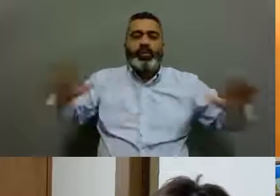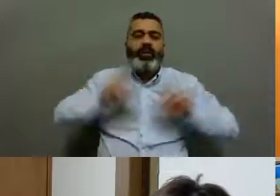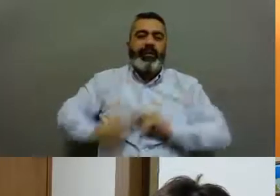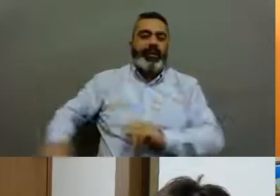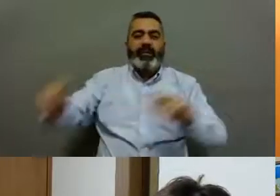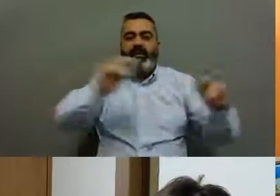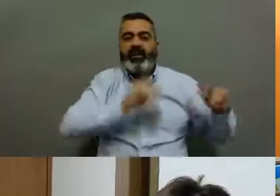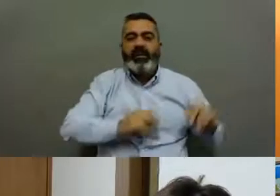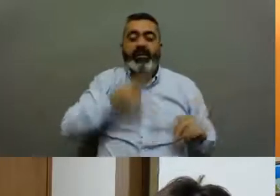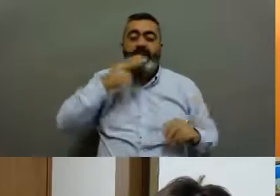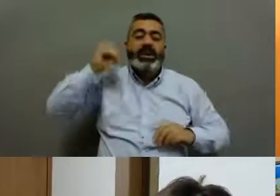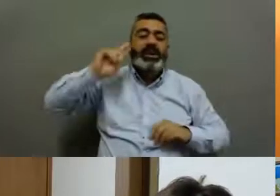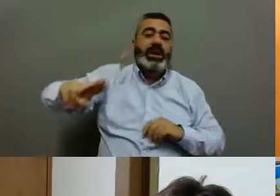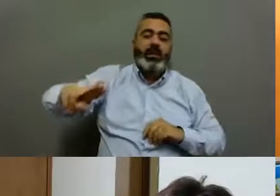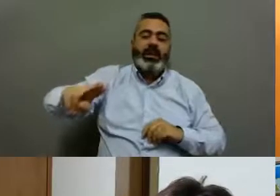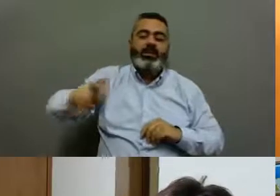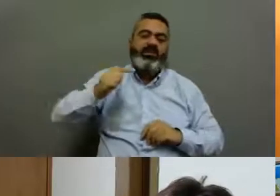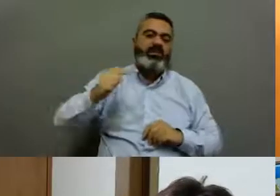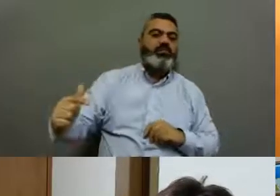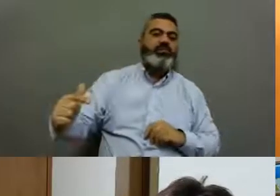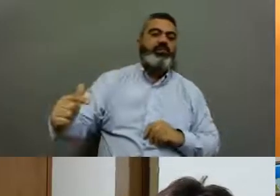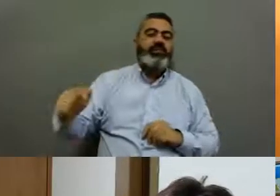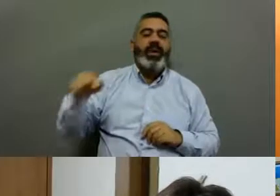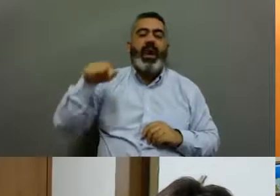επηρεάζει και επηρεάζεται από τον τρόπο με τον οποίο